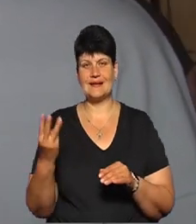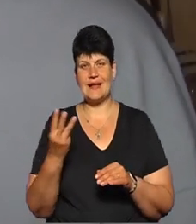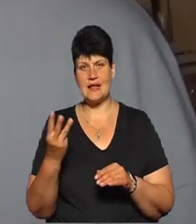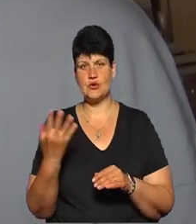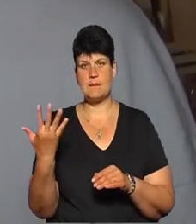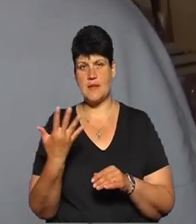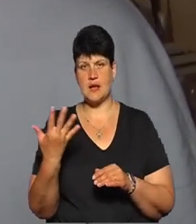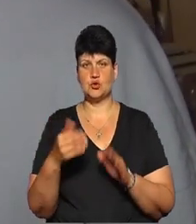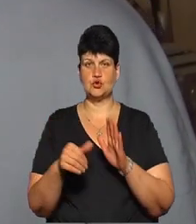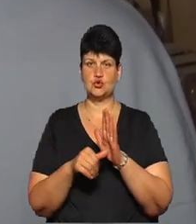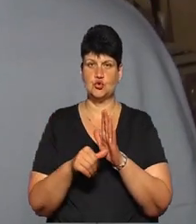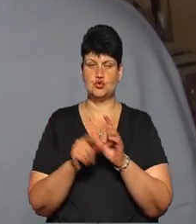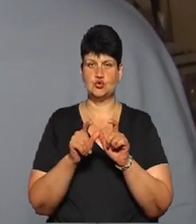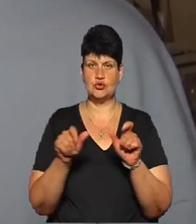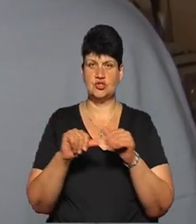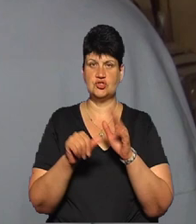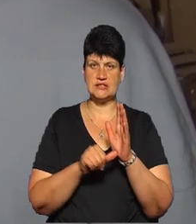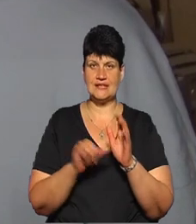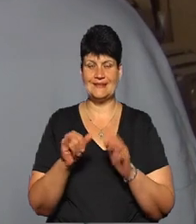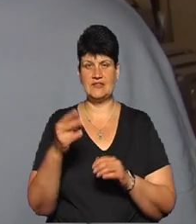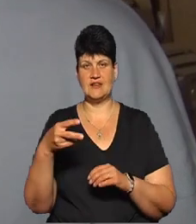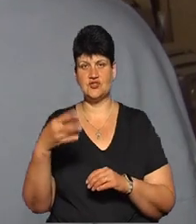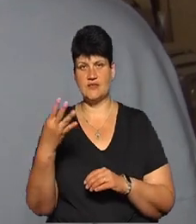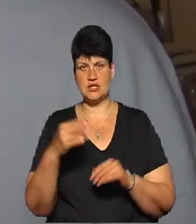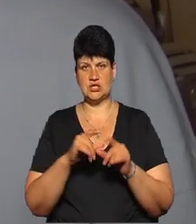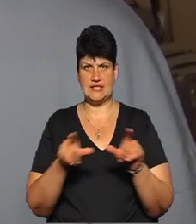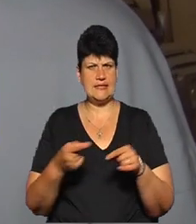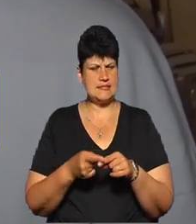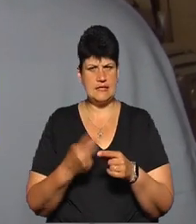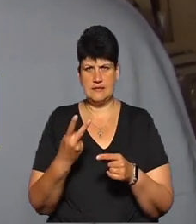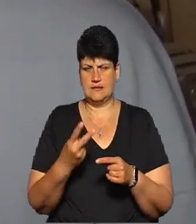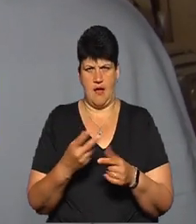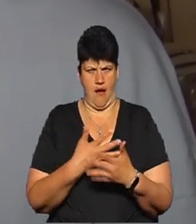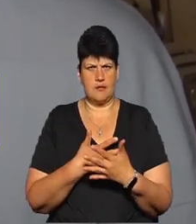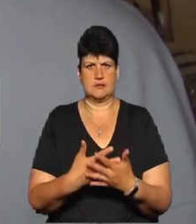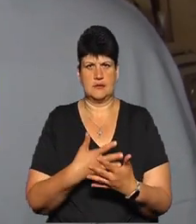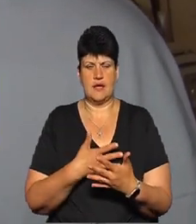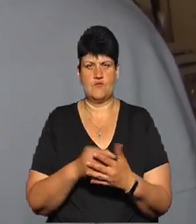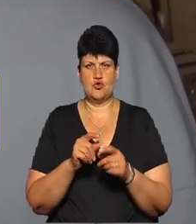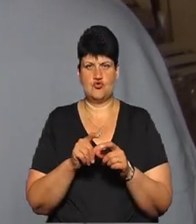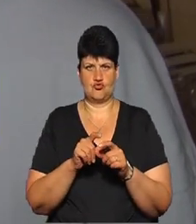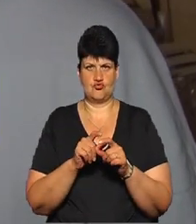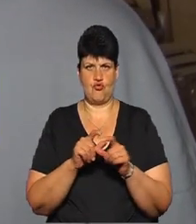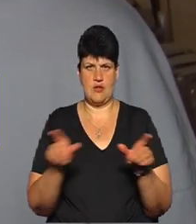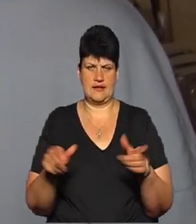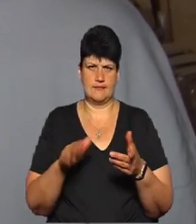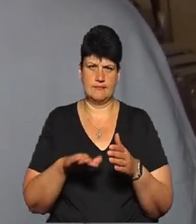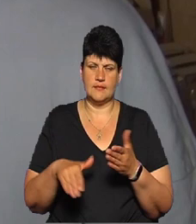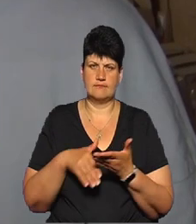5-ї, 6-ї, 16-ї та 24-ї шкіл. Це такі найбільш активні школи, які, ну, діти яких волонтерять у нас. Є